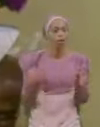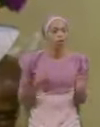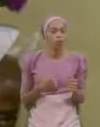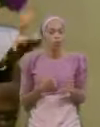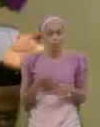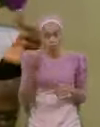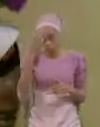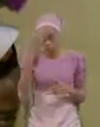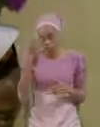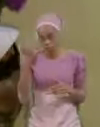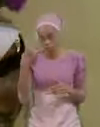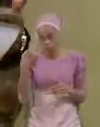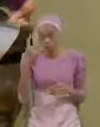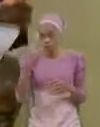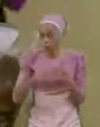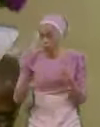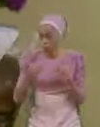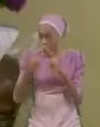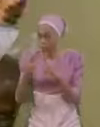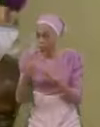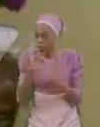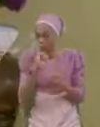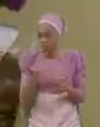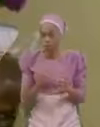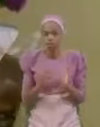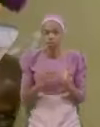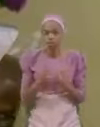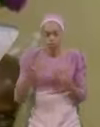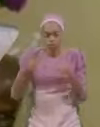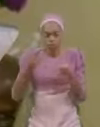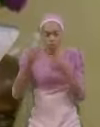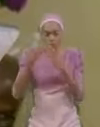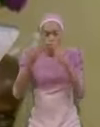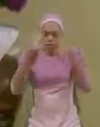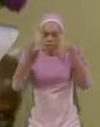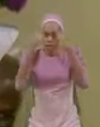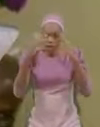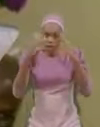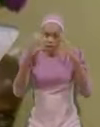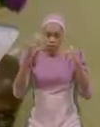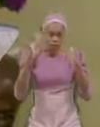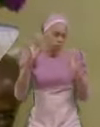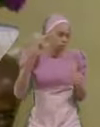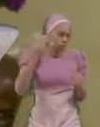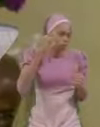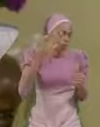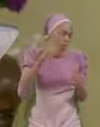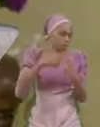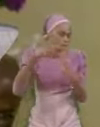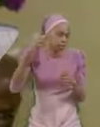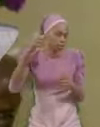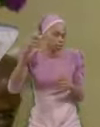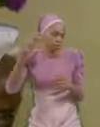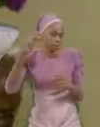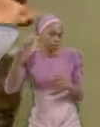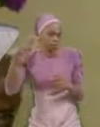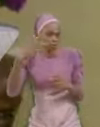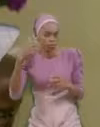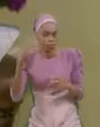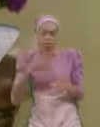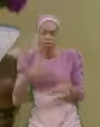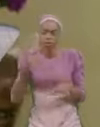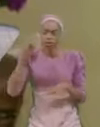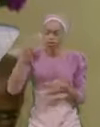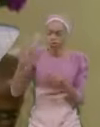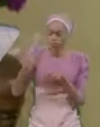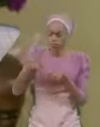avons n ce que c'est qu'un village mais il est allé dans la maison d'une certaine dame marhe elle a reçu dans sa maison elle a